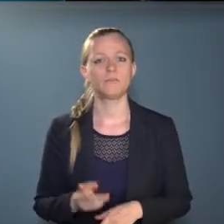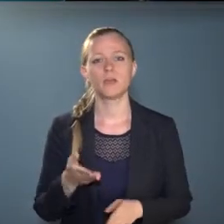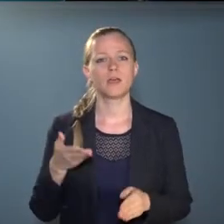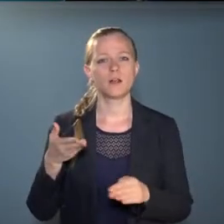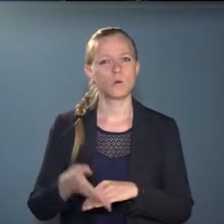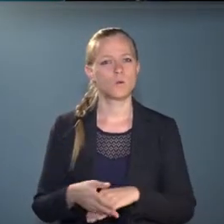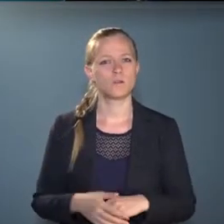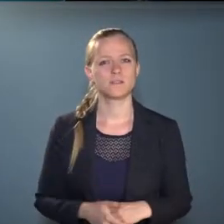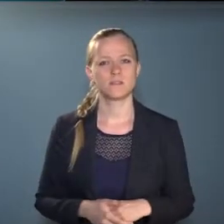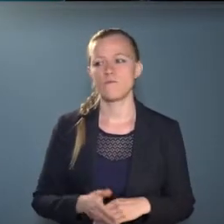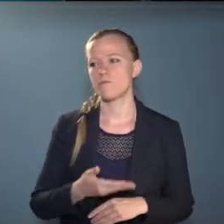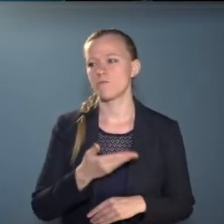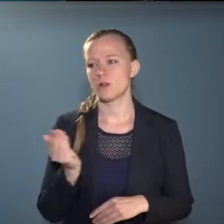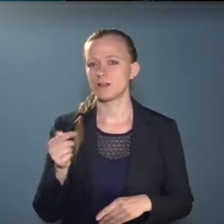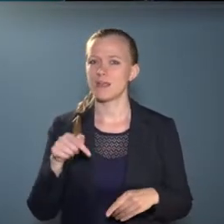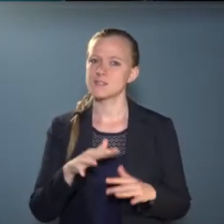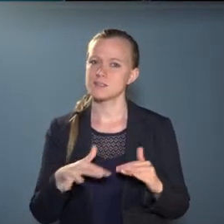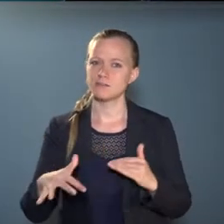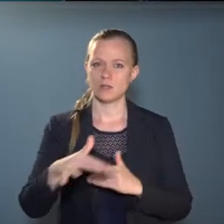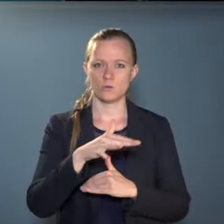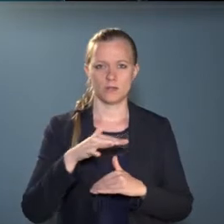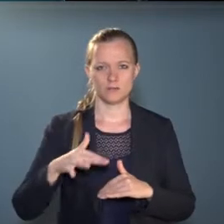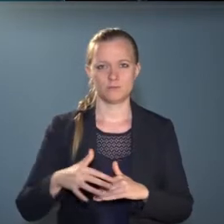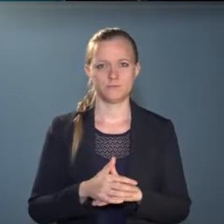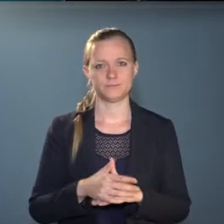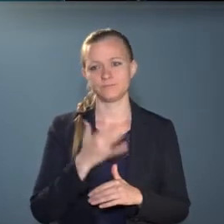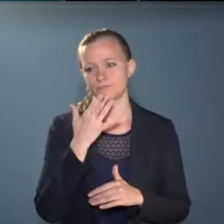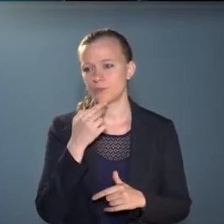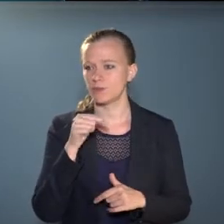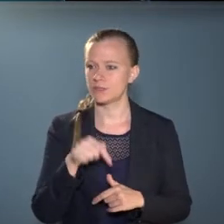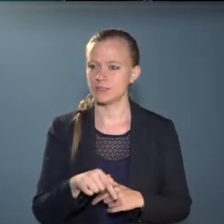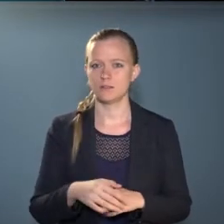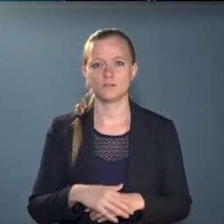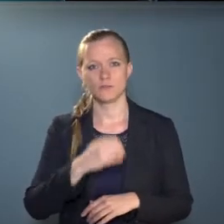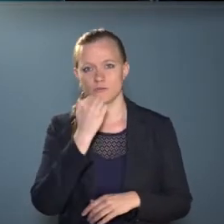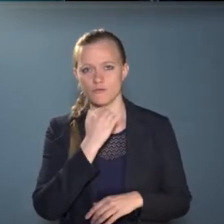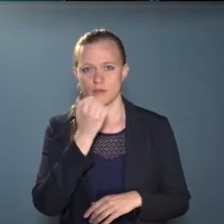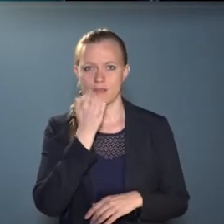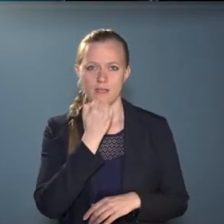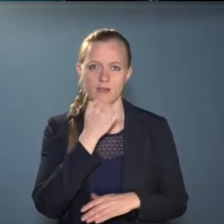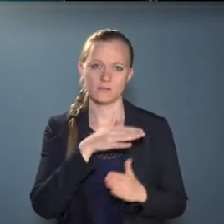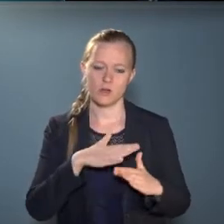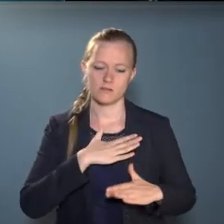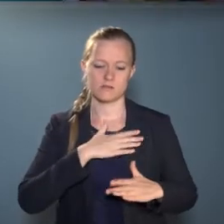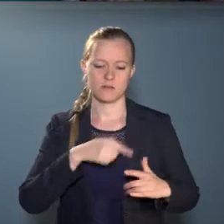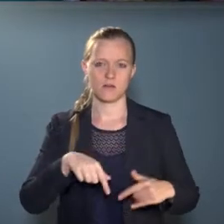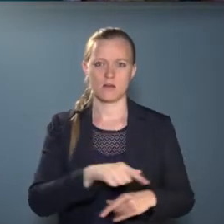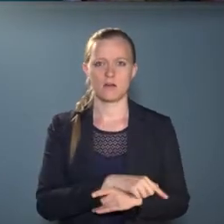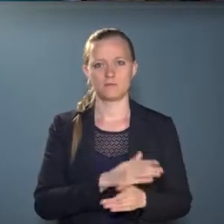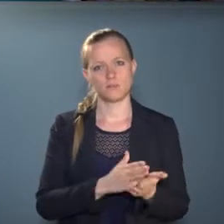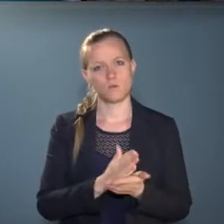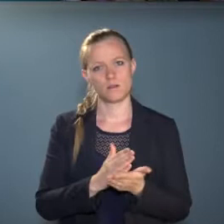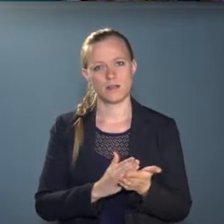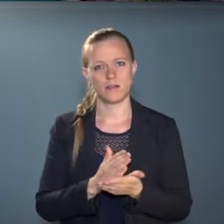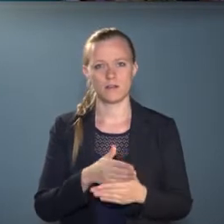ahhoz, hogy valaki ezen a területen, mondjuk itt a saját hazájának a